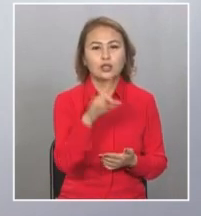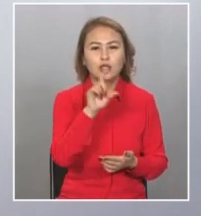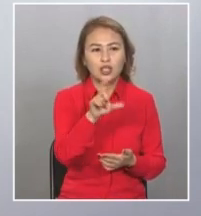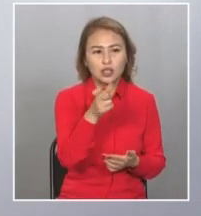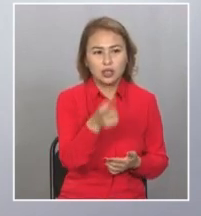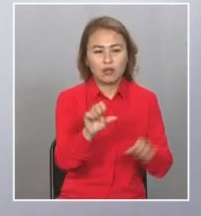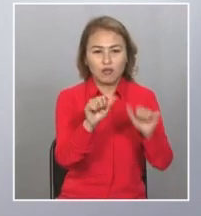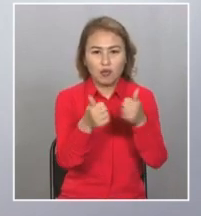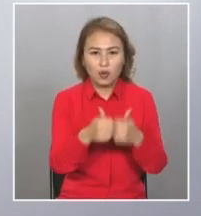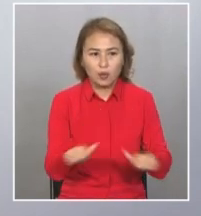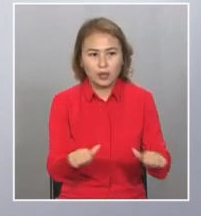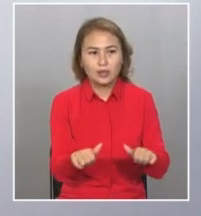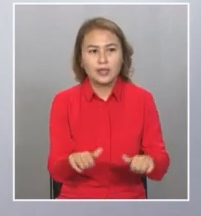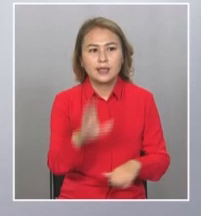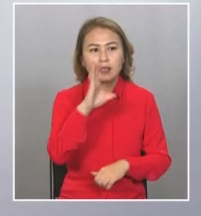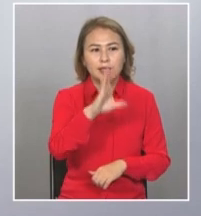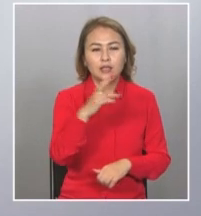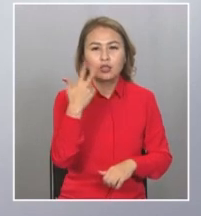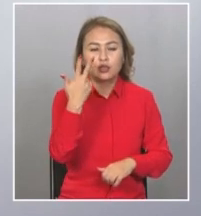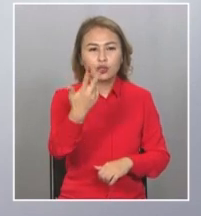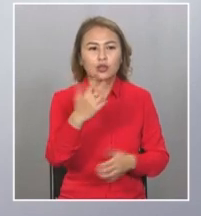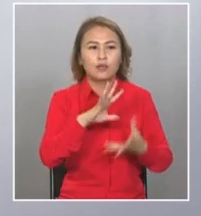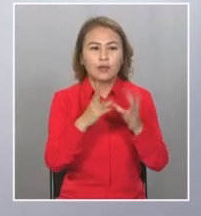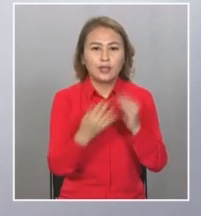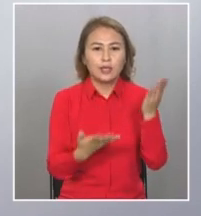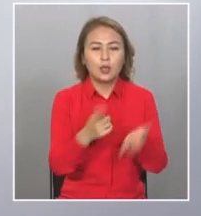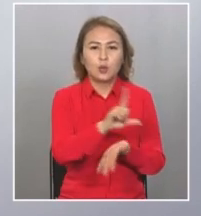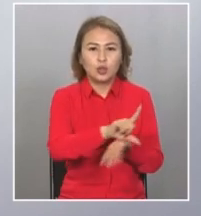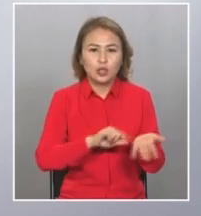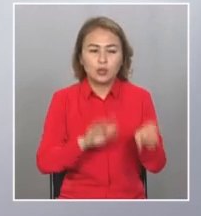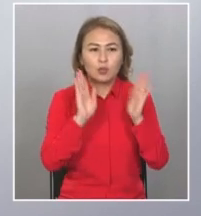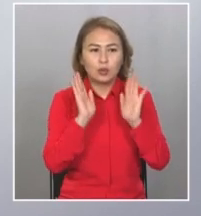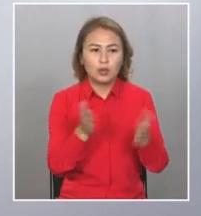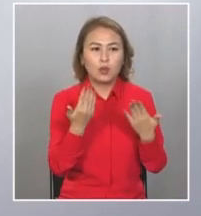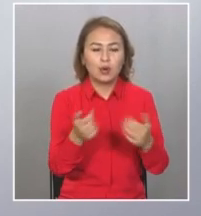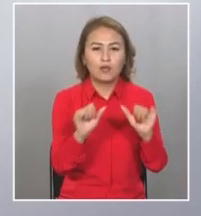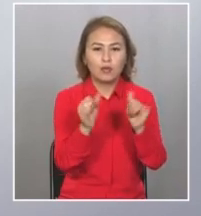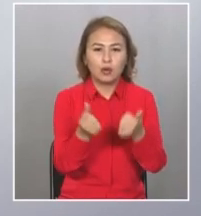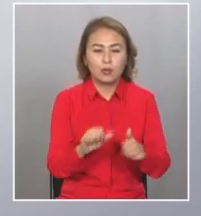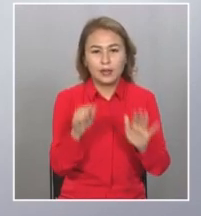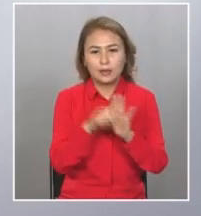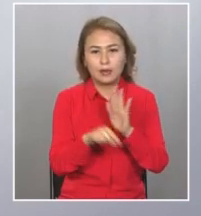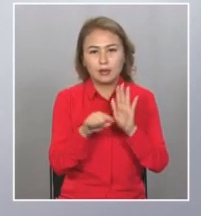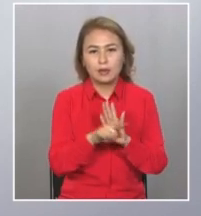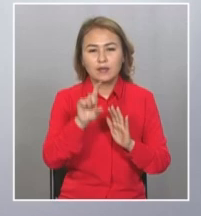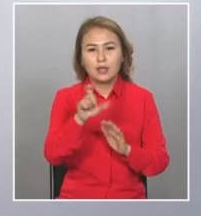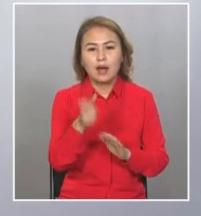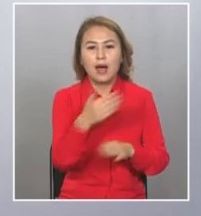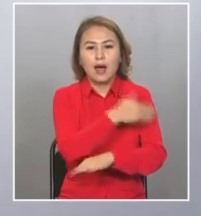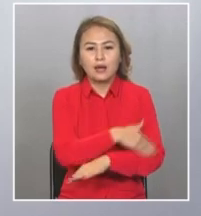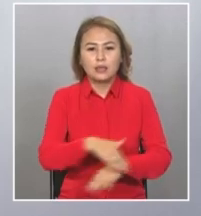ұяшығындағы формуланы C3 ұяшығына көшіретін болсақ, онда формуладағы ұяшық